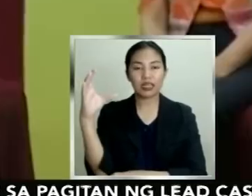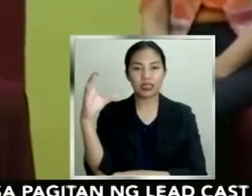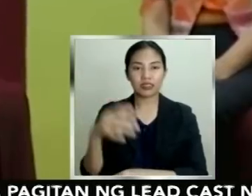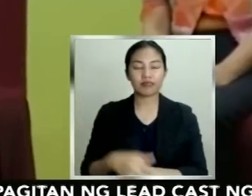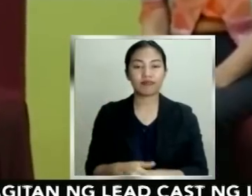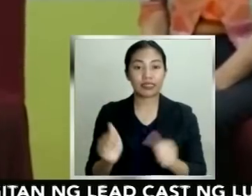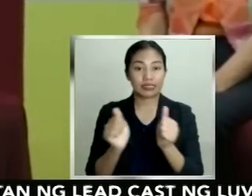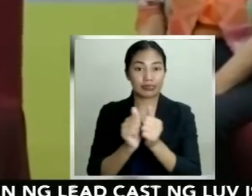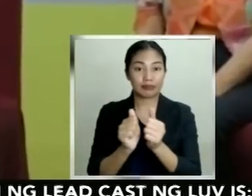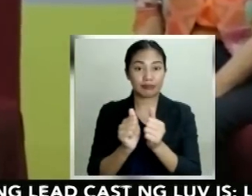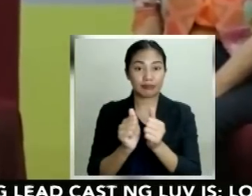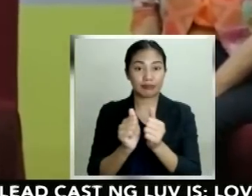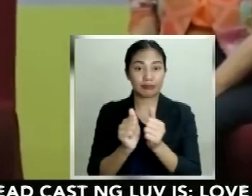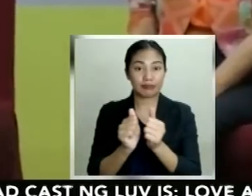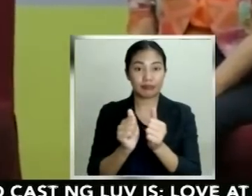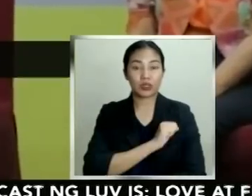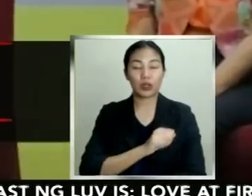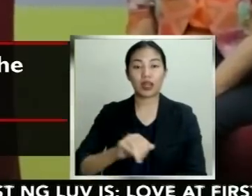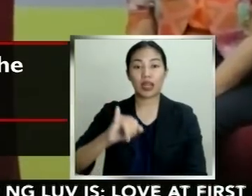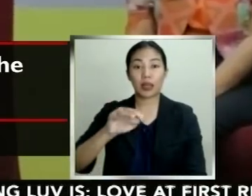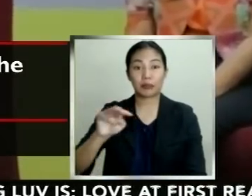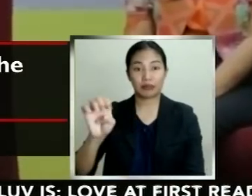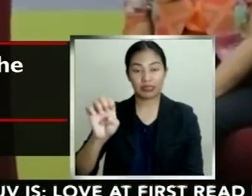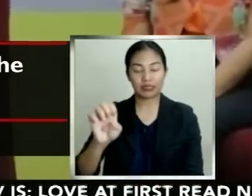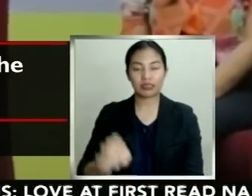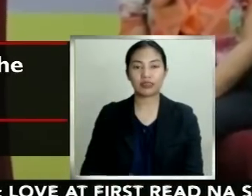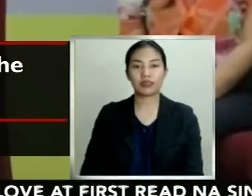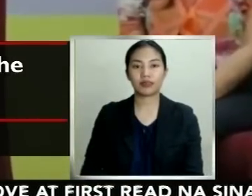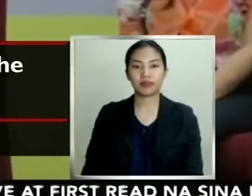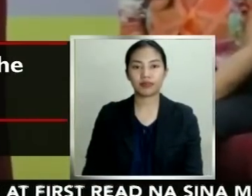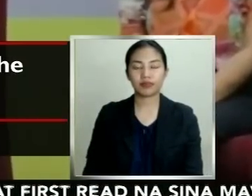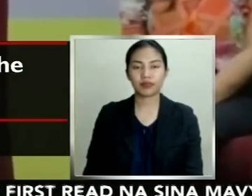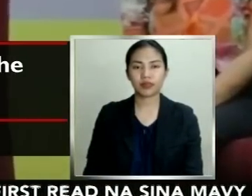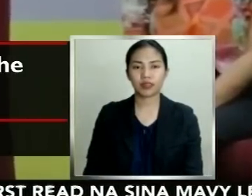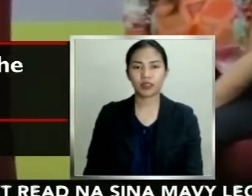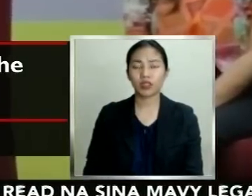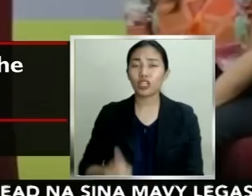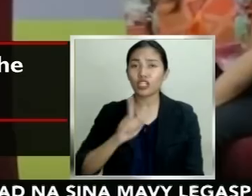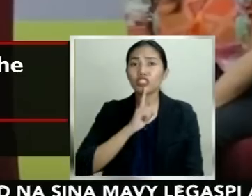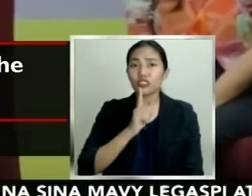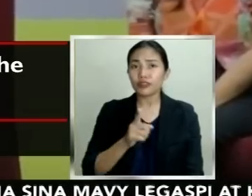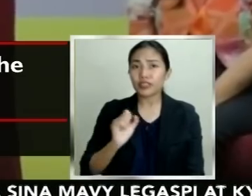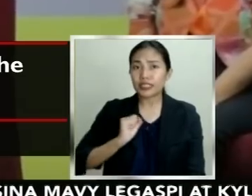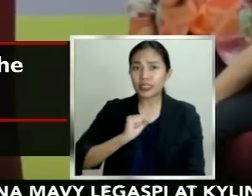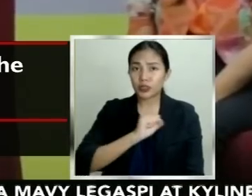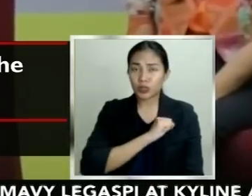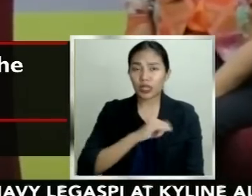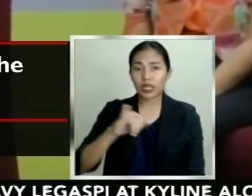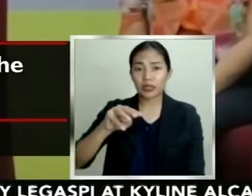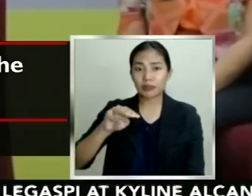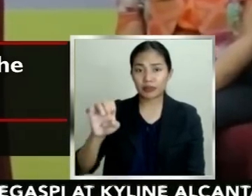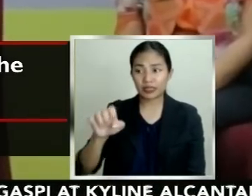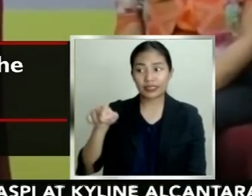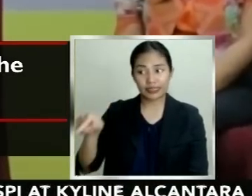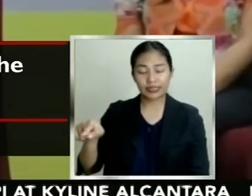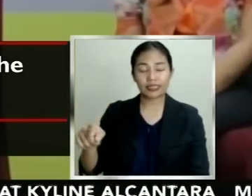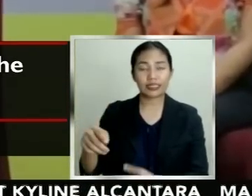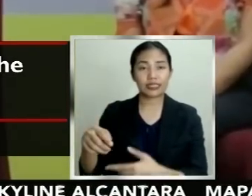Marcos. Nag-text sa akin si Senator Aimee Marcos. Message niya ako and she said,